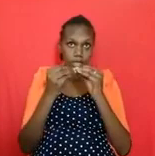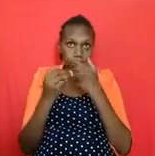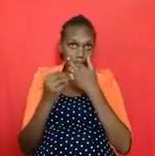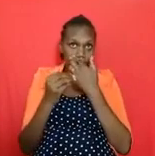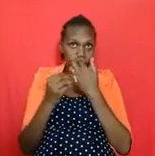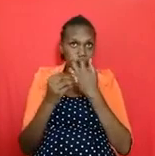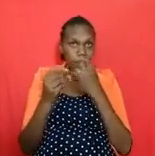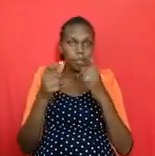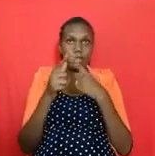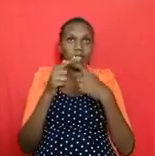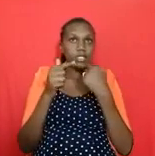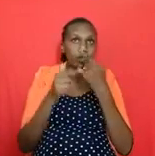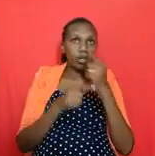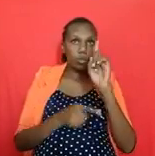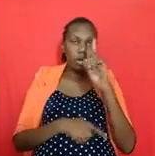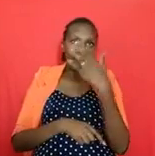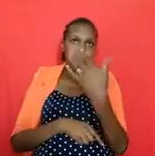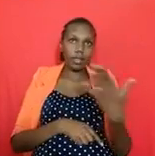akijira